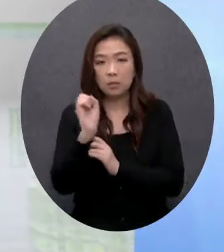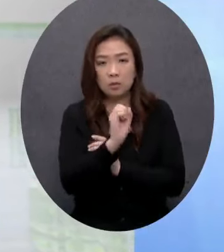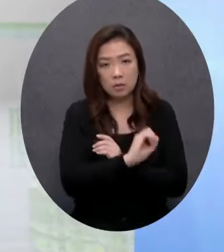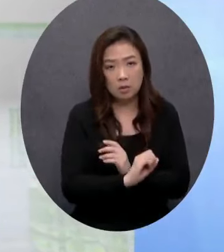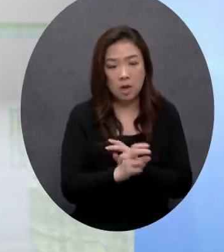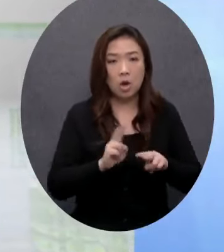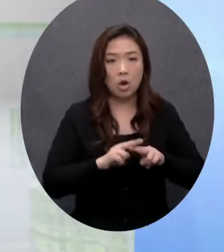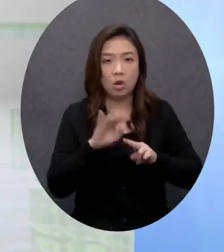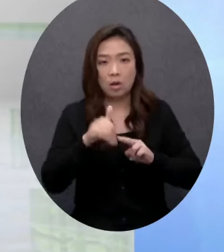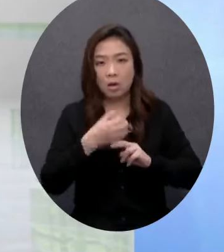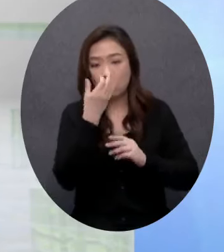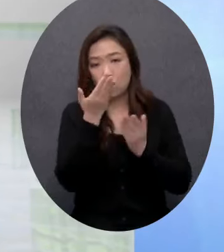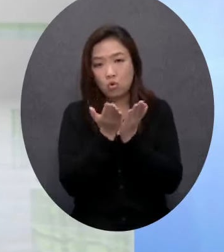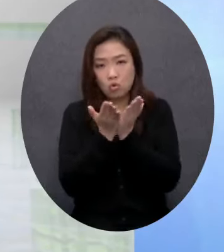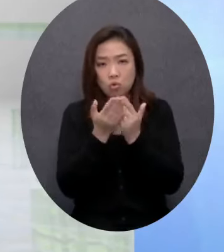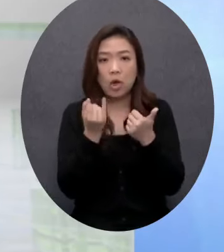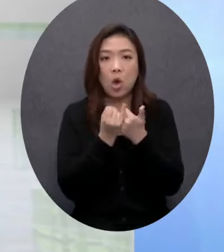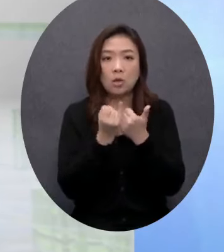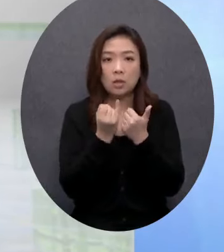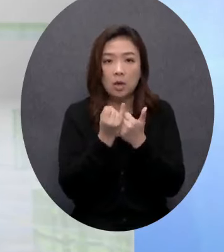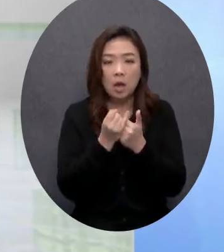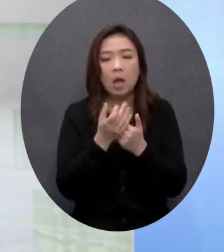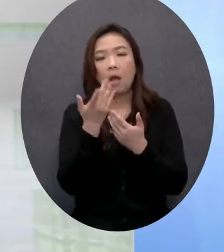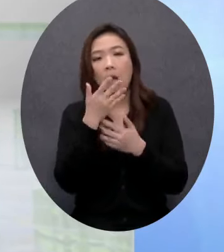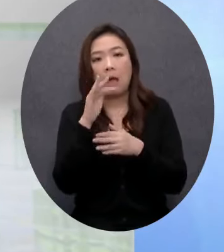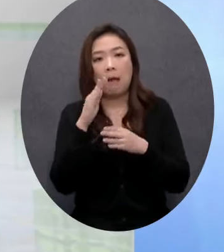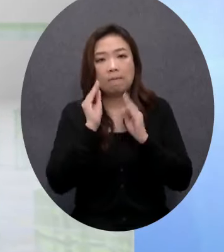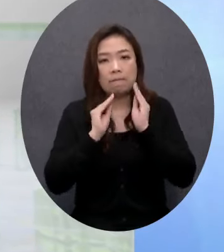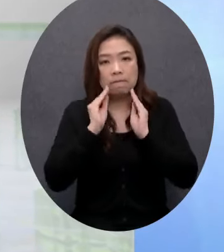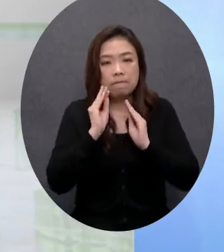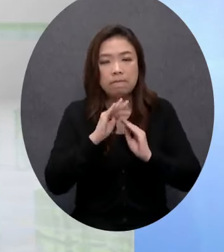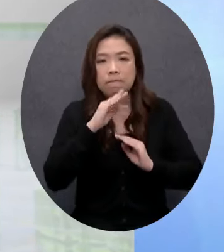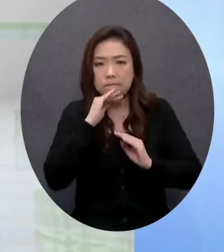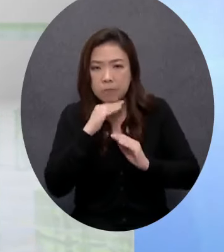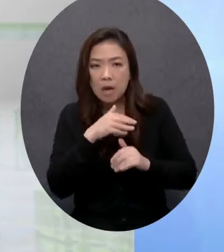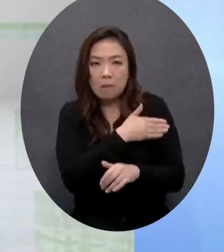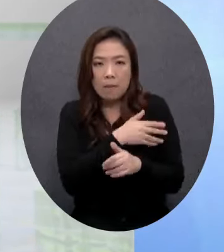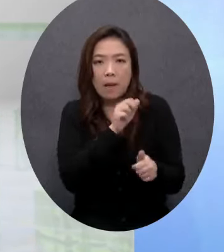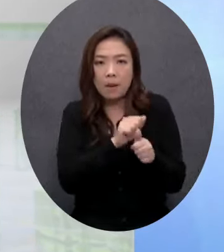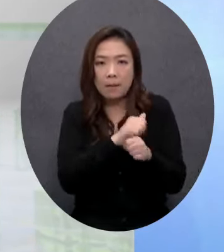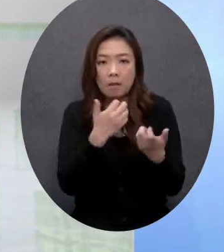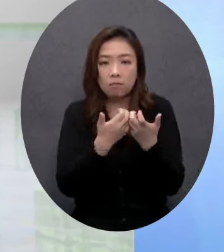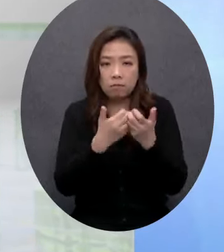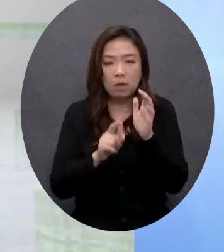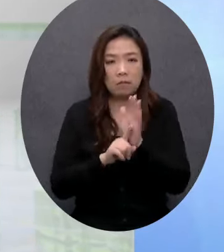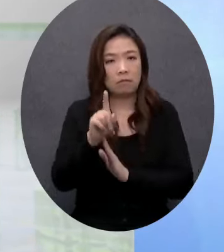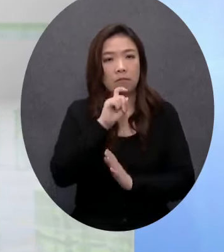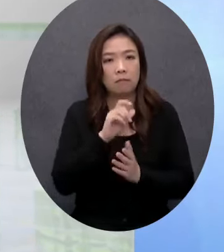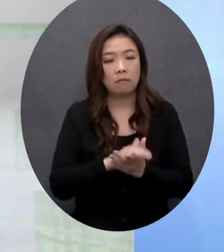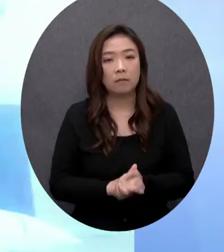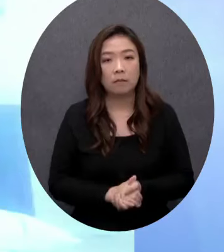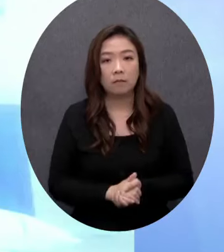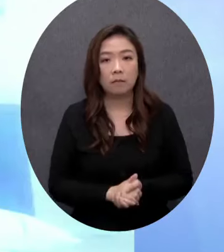内地来港读书的学生代入假冒官员电话骗案的数字有上升趋势。